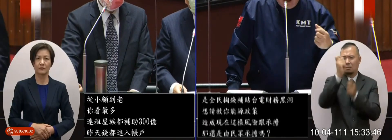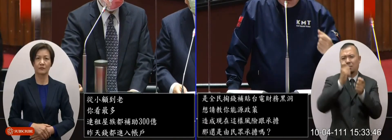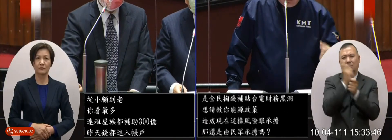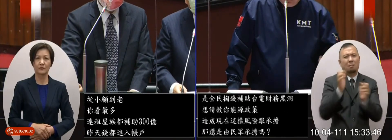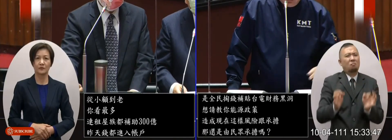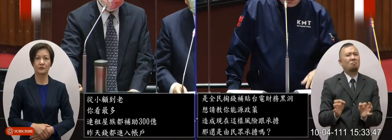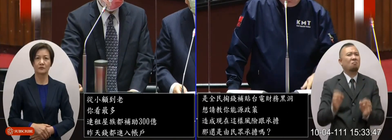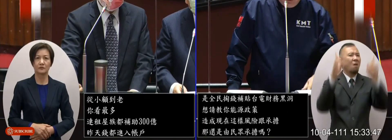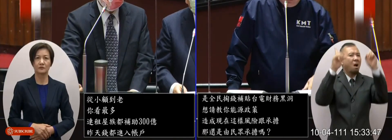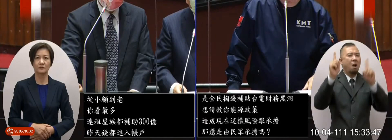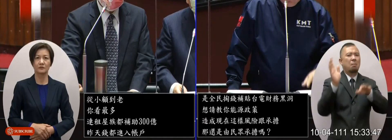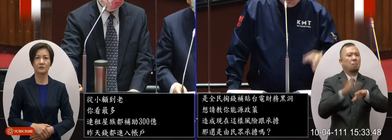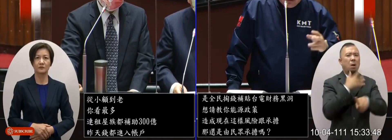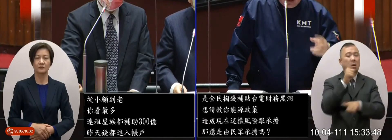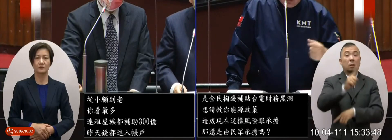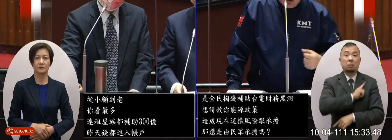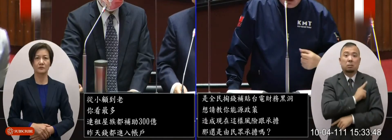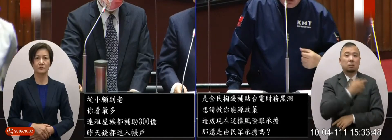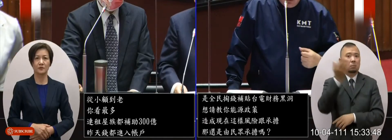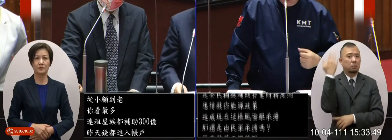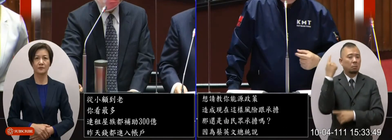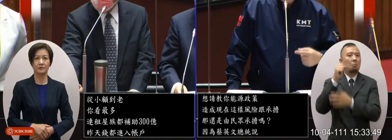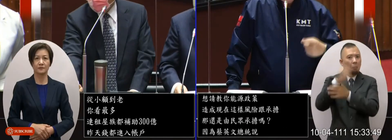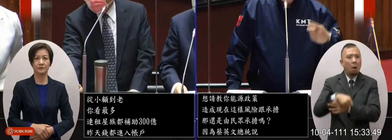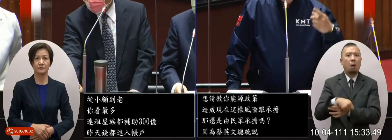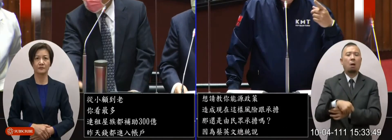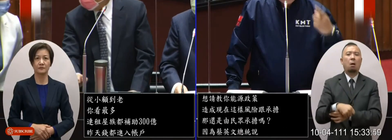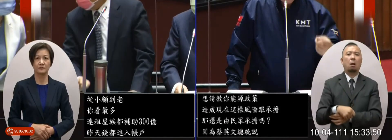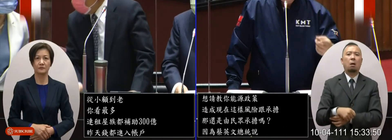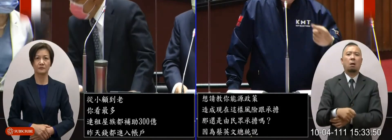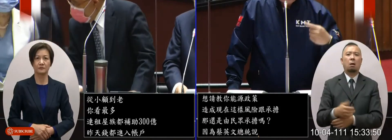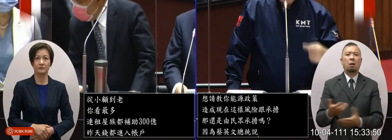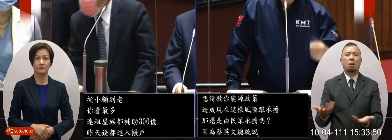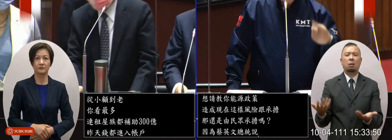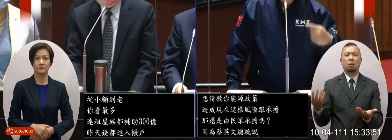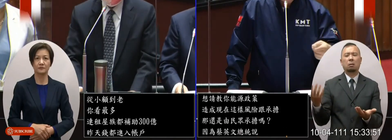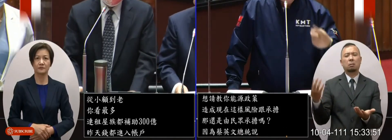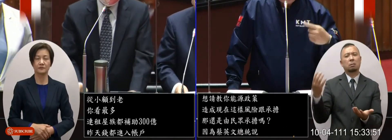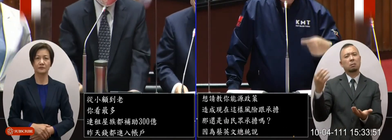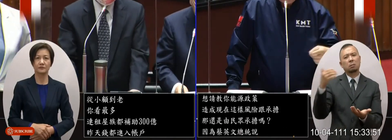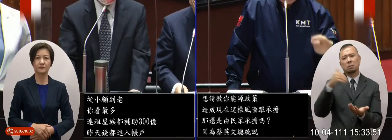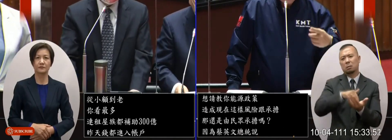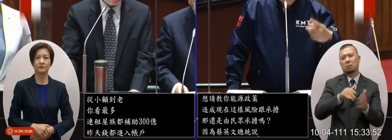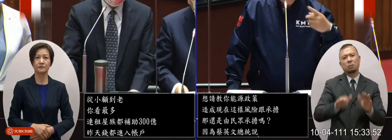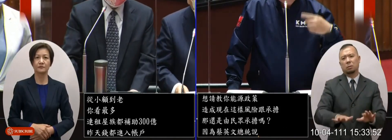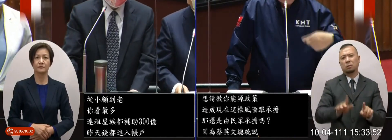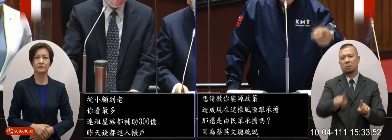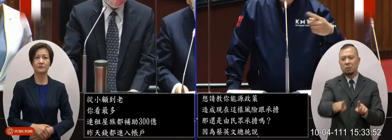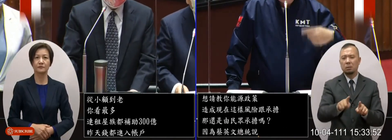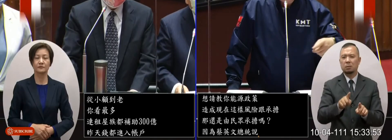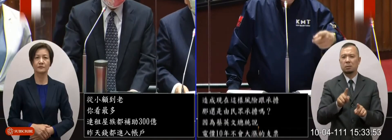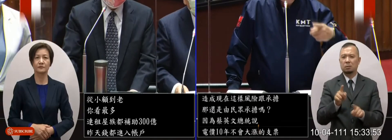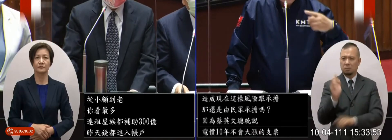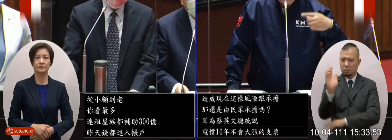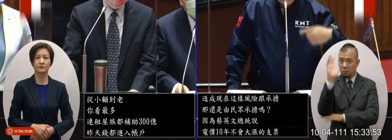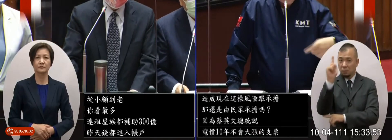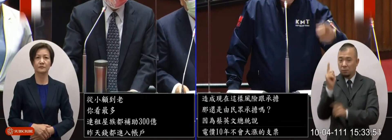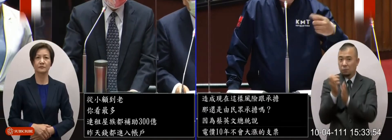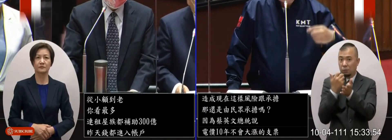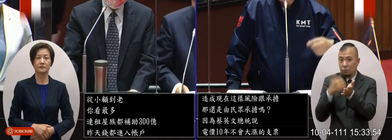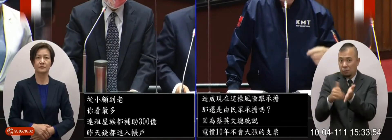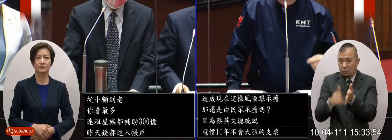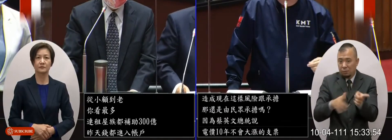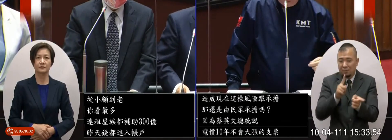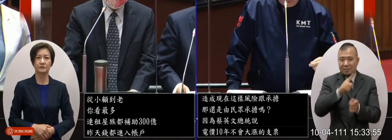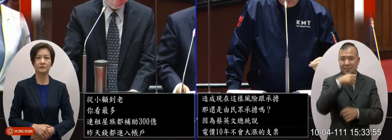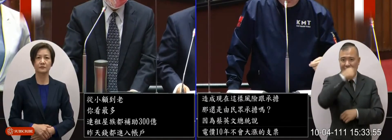开了这一张支票，但是这样子其实只是让台用政府的预算来垫台